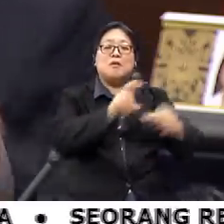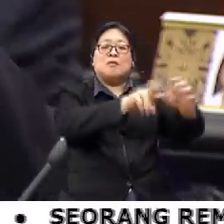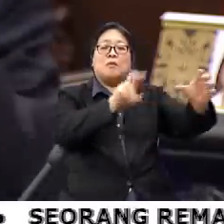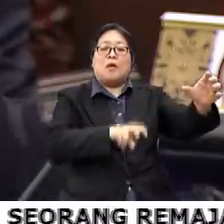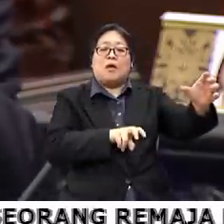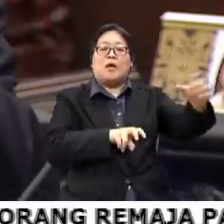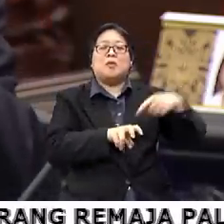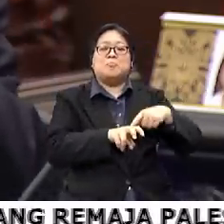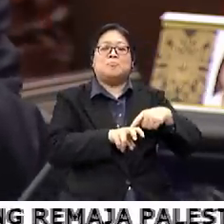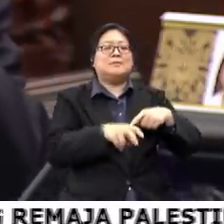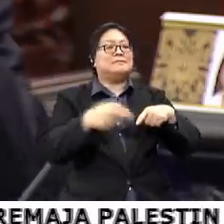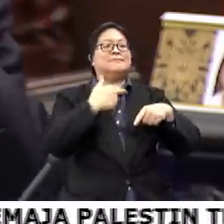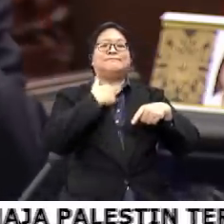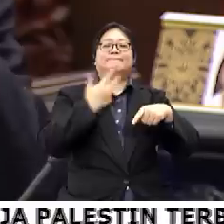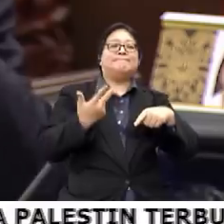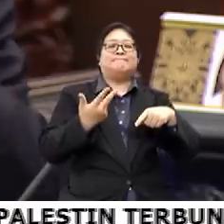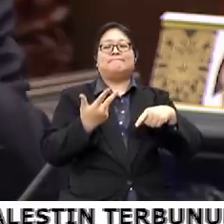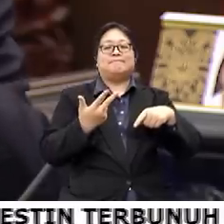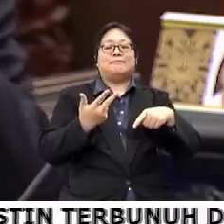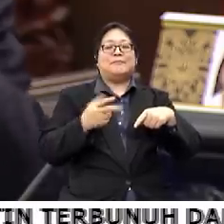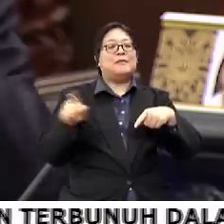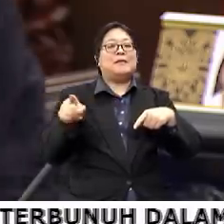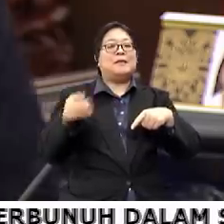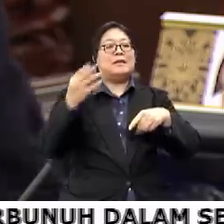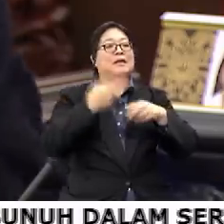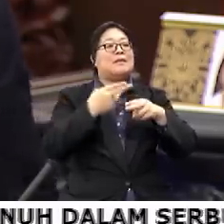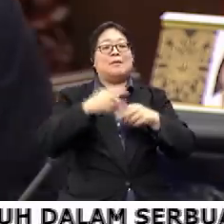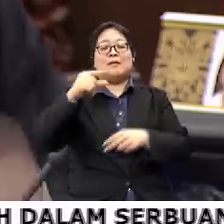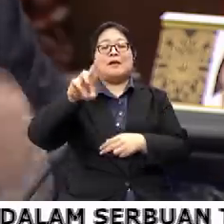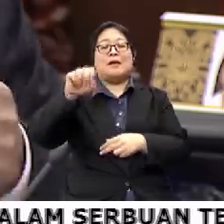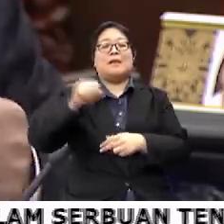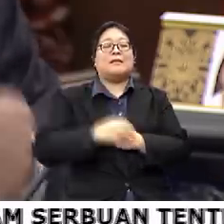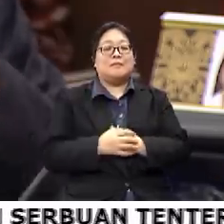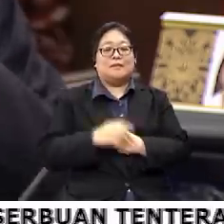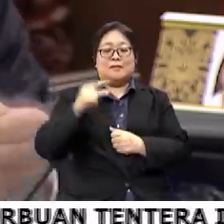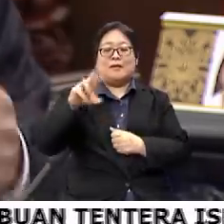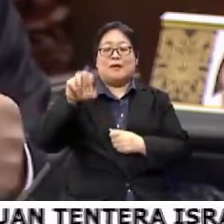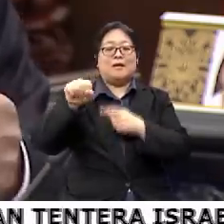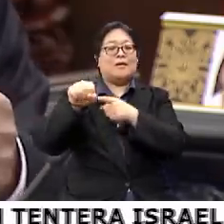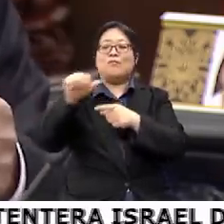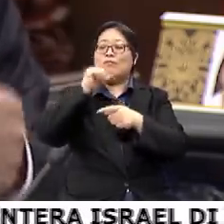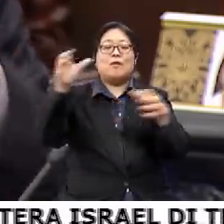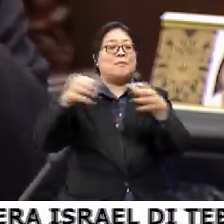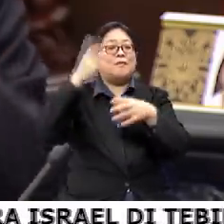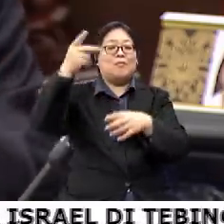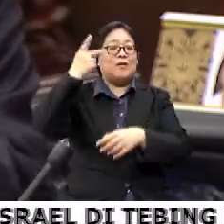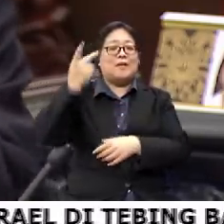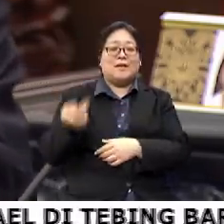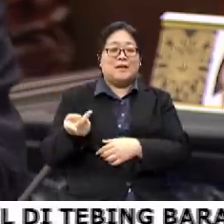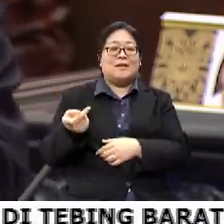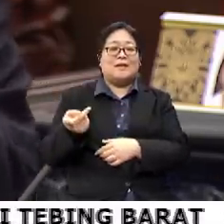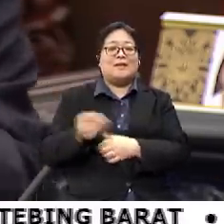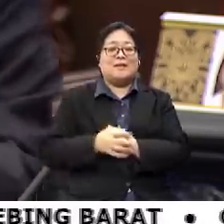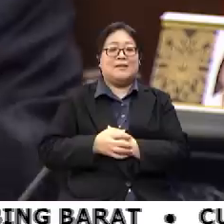dia sangkut dengan parti yang digelarkan GRS. GRS ini bukan sebuah parti yang